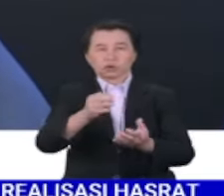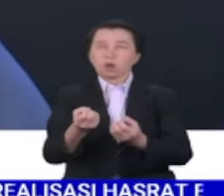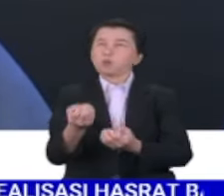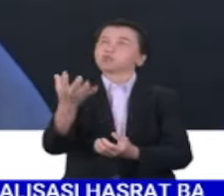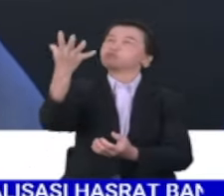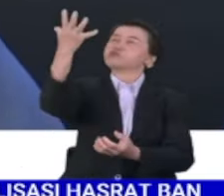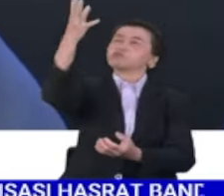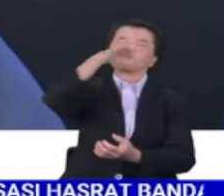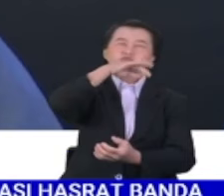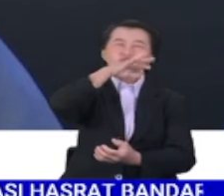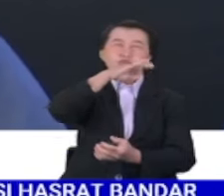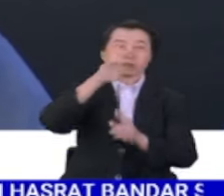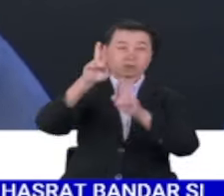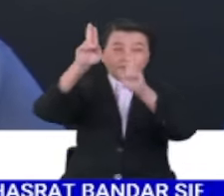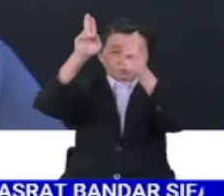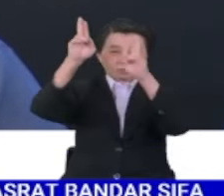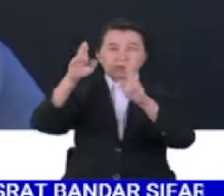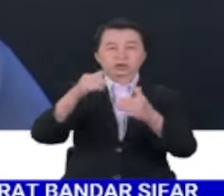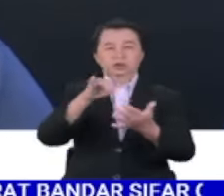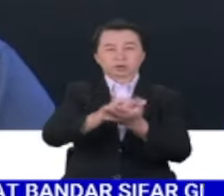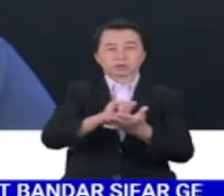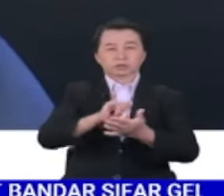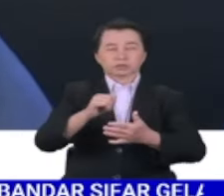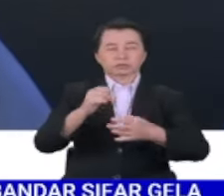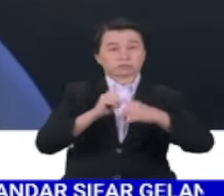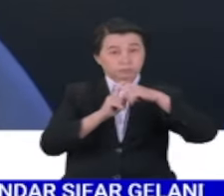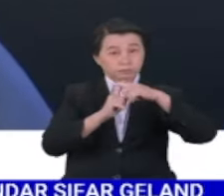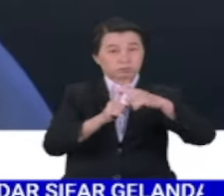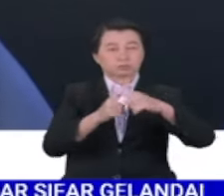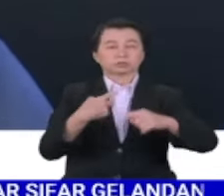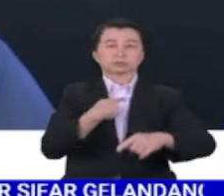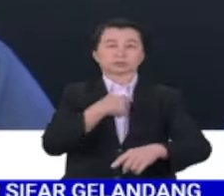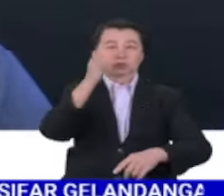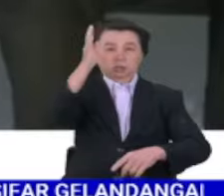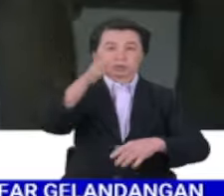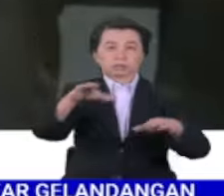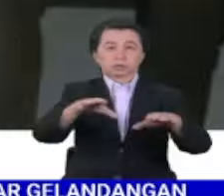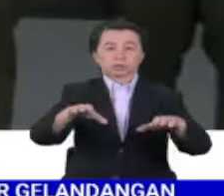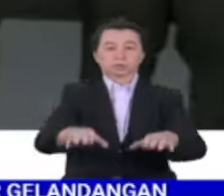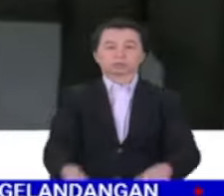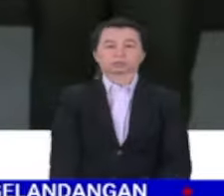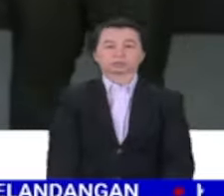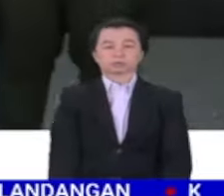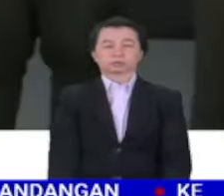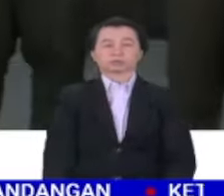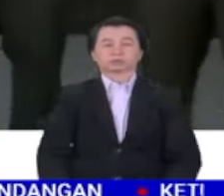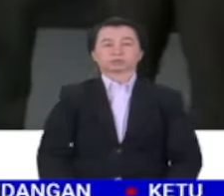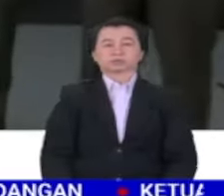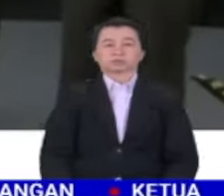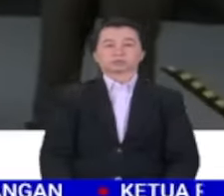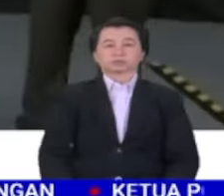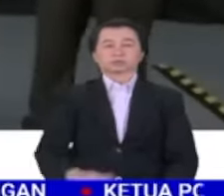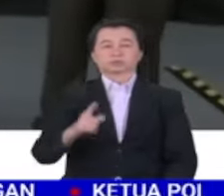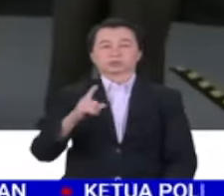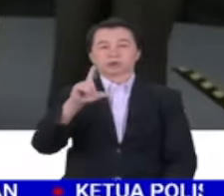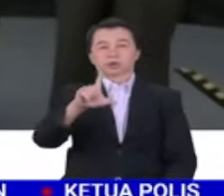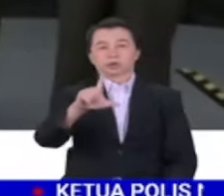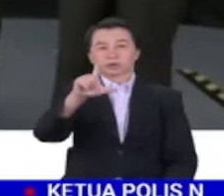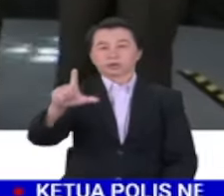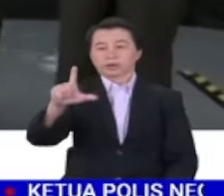kendaraan dan langkah-langkah positifnya yang kita adakan lembaga